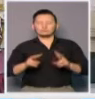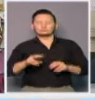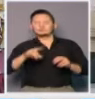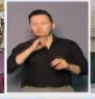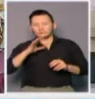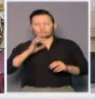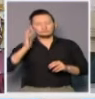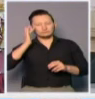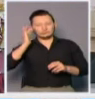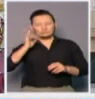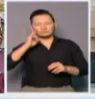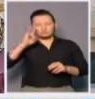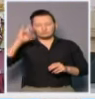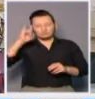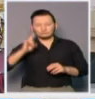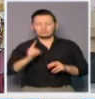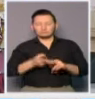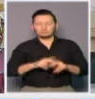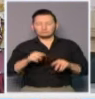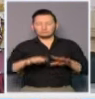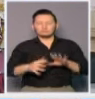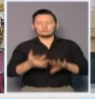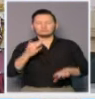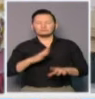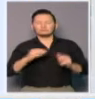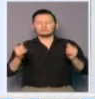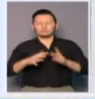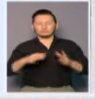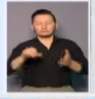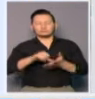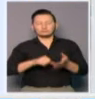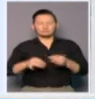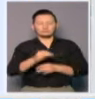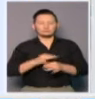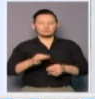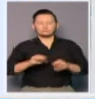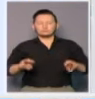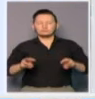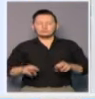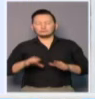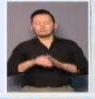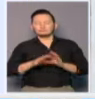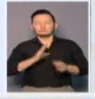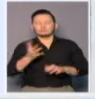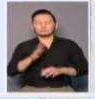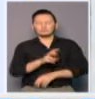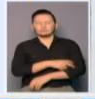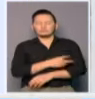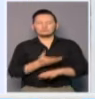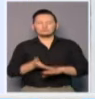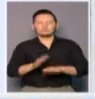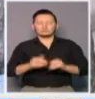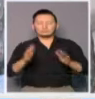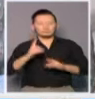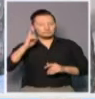России, Кыргызстана, Казахстана. А до этой конференции они вместе с коллегами в областной больнице провели 5 тяжелых операций на органы